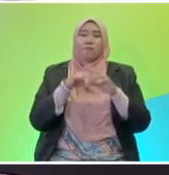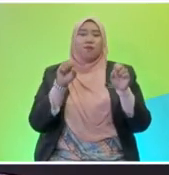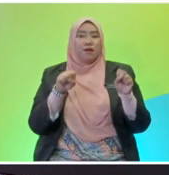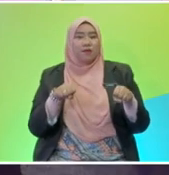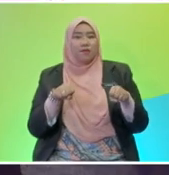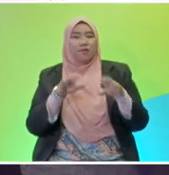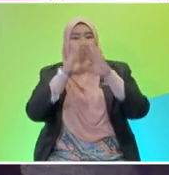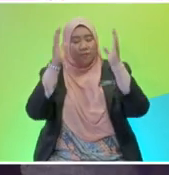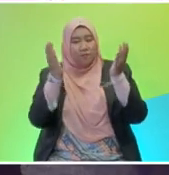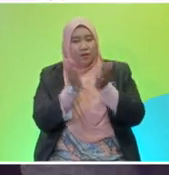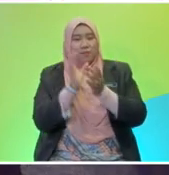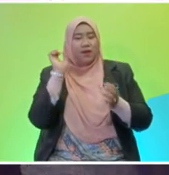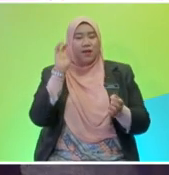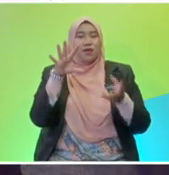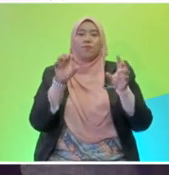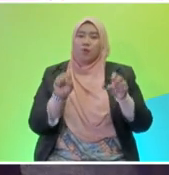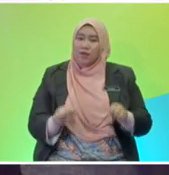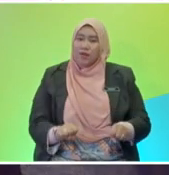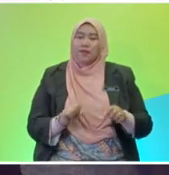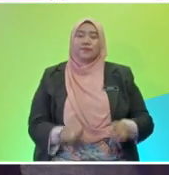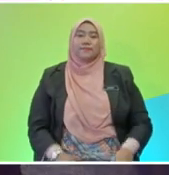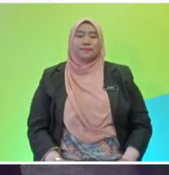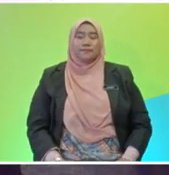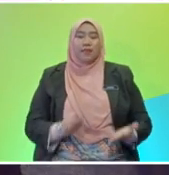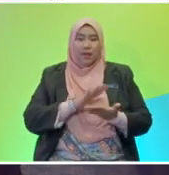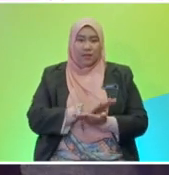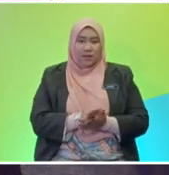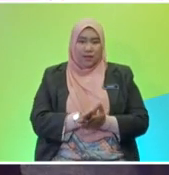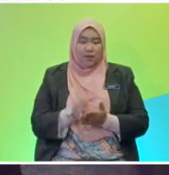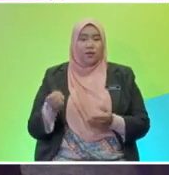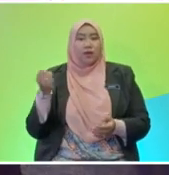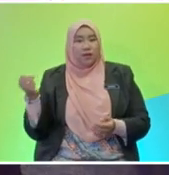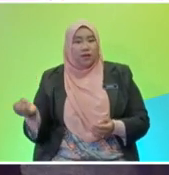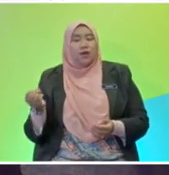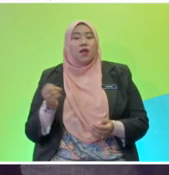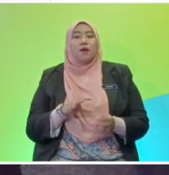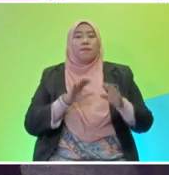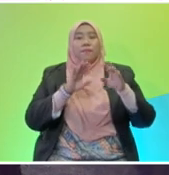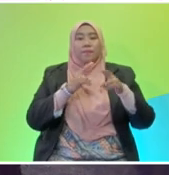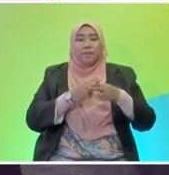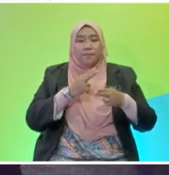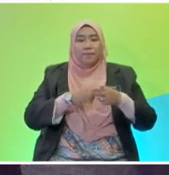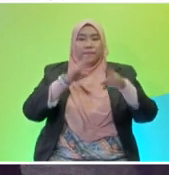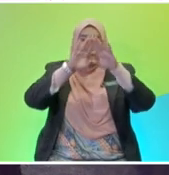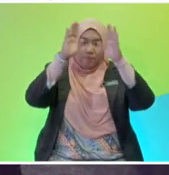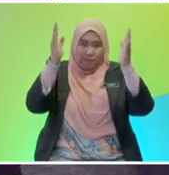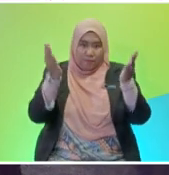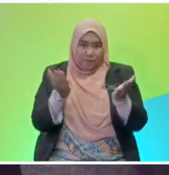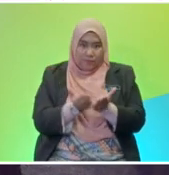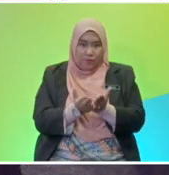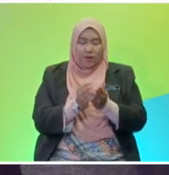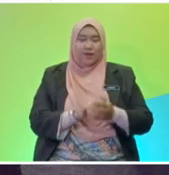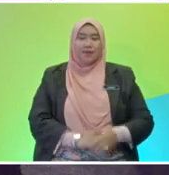main sambut-sambut dan sebagainya pun boleh tak ada masalah jadi objek ini namanya bola oke cari